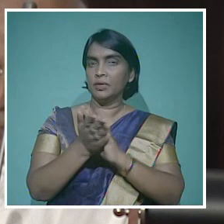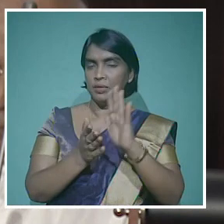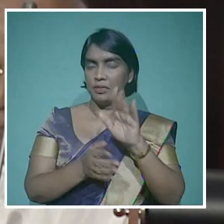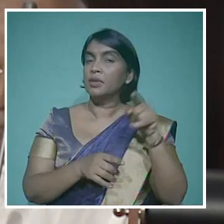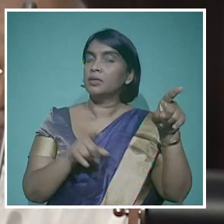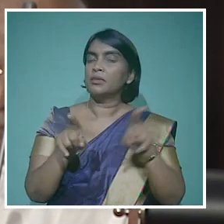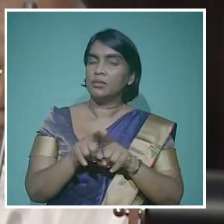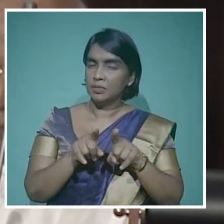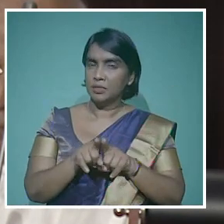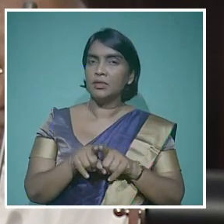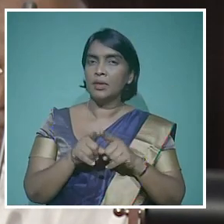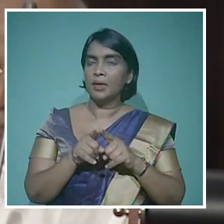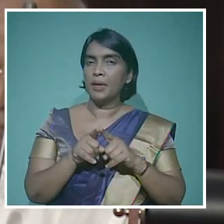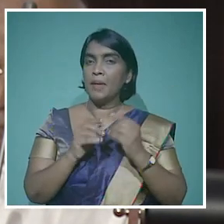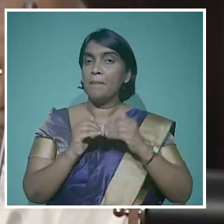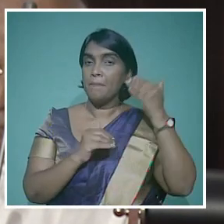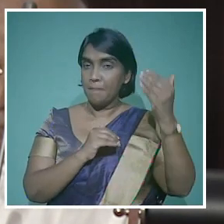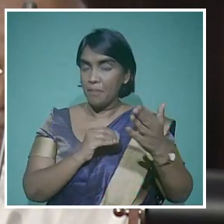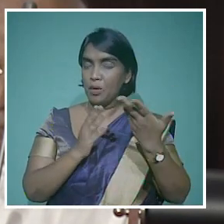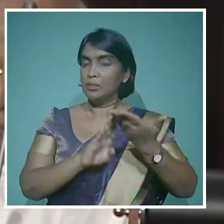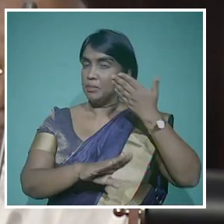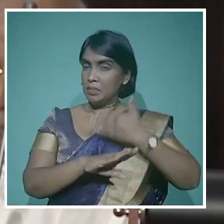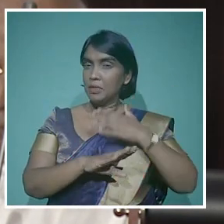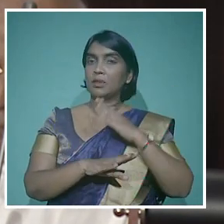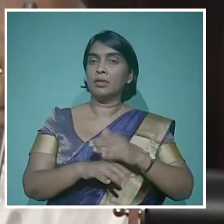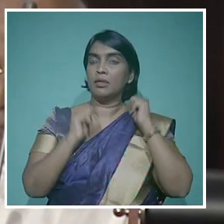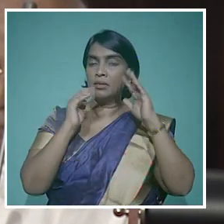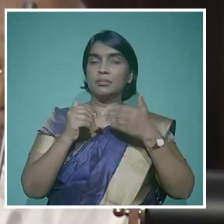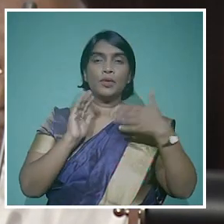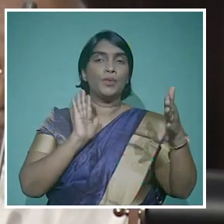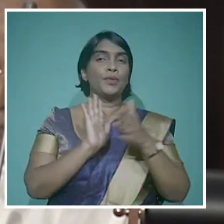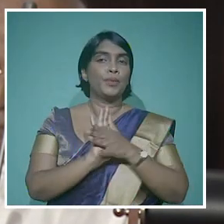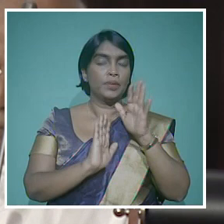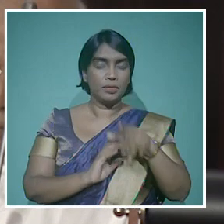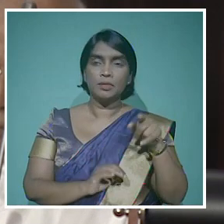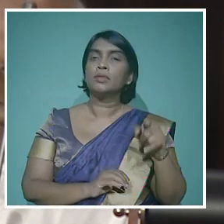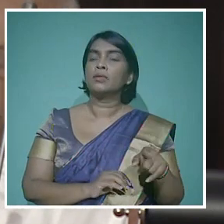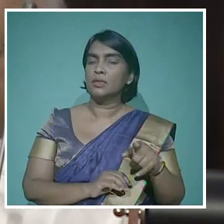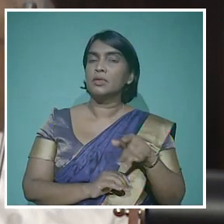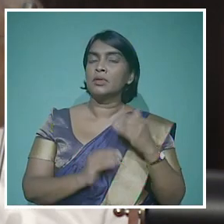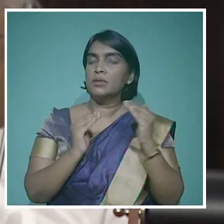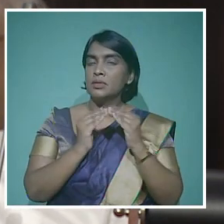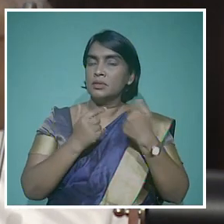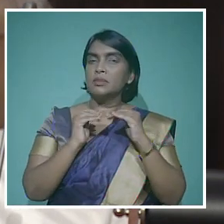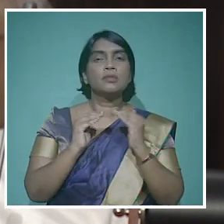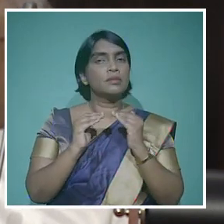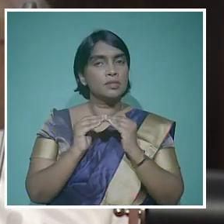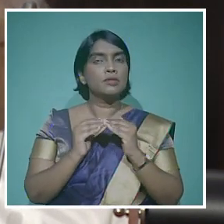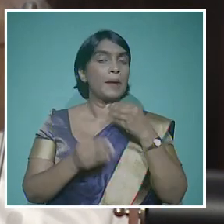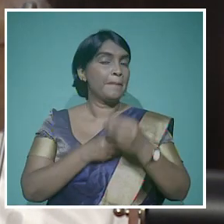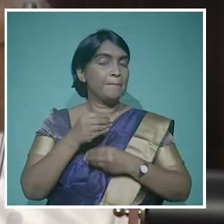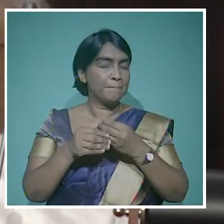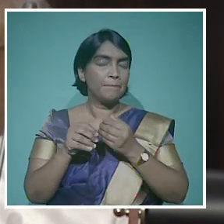ඒ නිසා පසු අන්ත පෙරාන්ත හා තිරස් ඒකාබද්ධකරණය මගින් සමාන ස්වභාවයකින් යුත් ව්‍යාපාර